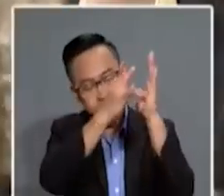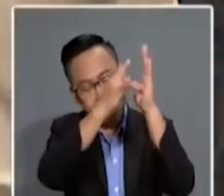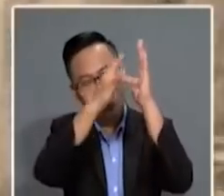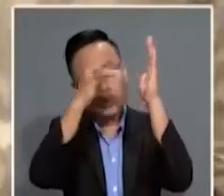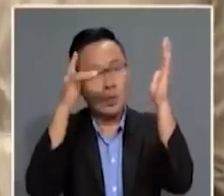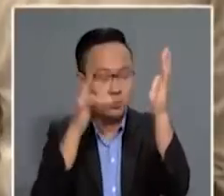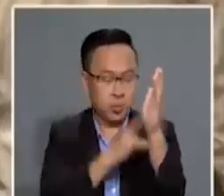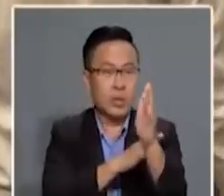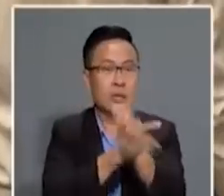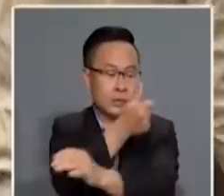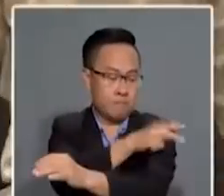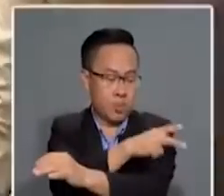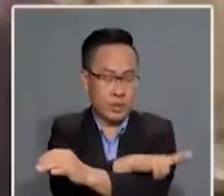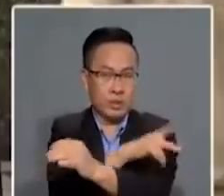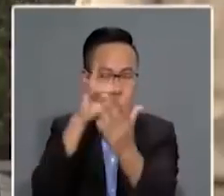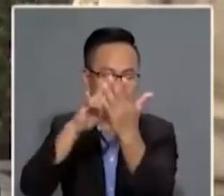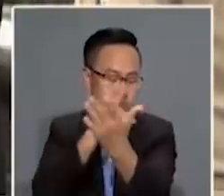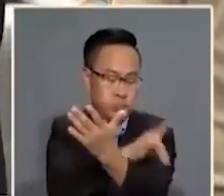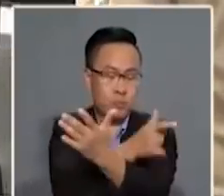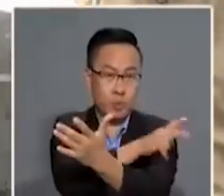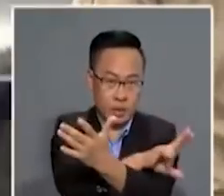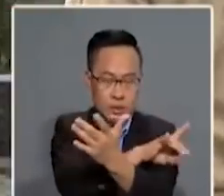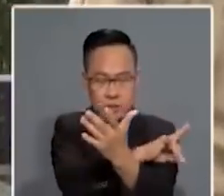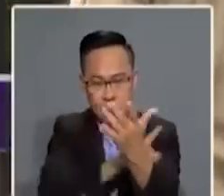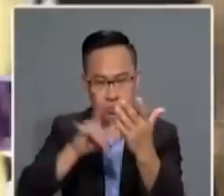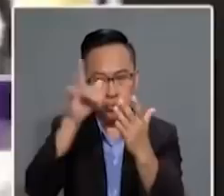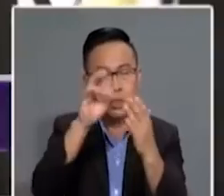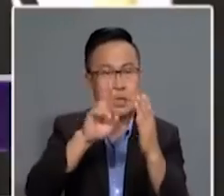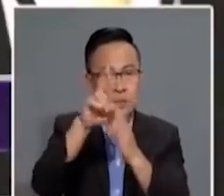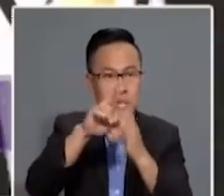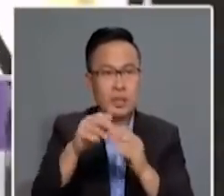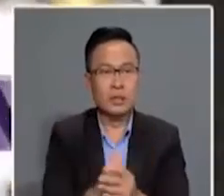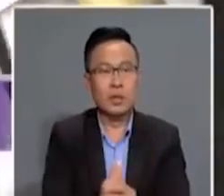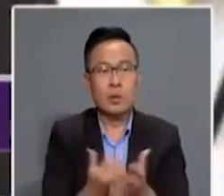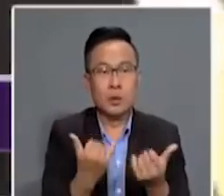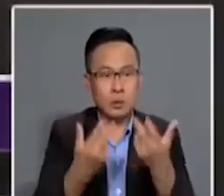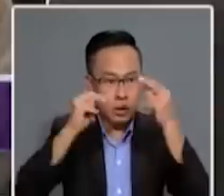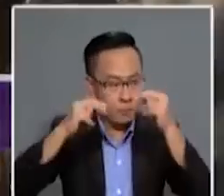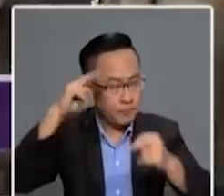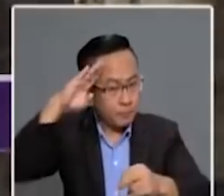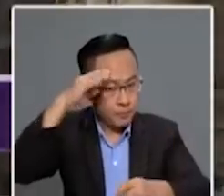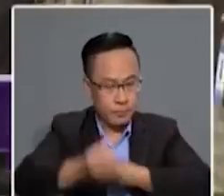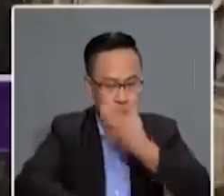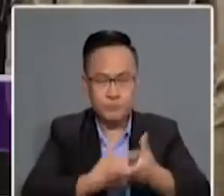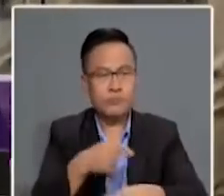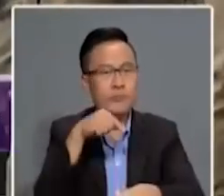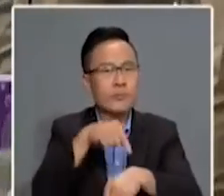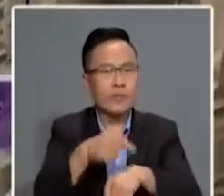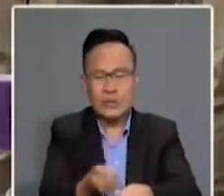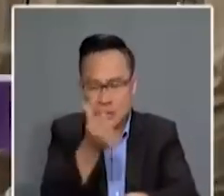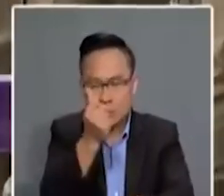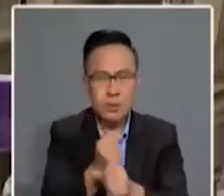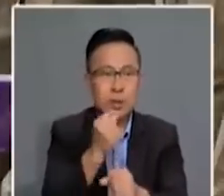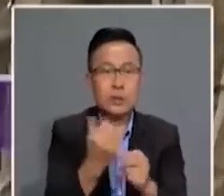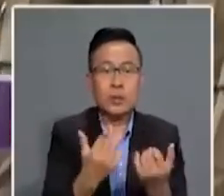ามสถานการณ์ต่างๆทั้งพื้นที่จังหวัดภูเก็ตและจังหวัดเชียงรายนะคะท่านตอบคำถามสื่อเพียงสั้นๆถึงการปฏิบัติหน้าที่ของเจ้าหน้าที่ว่